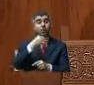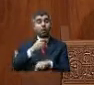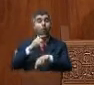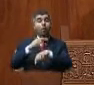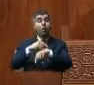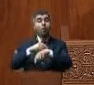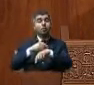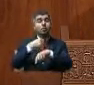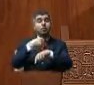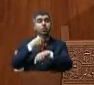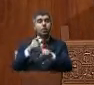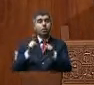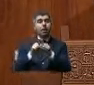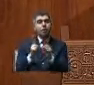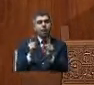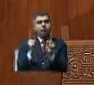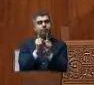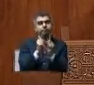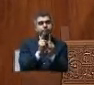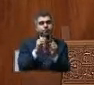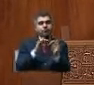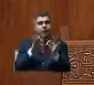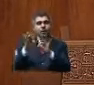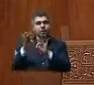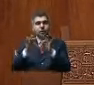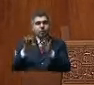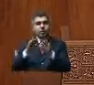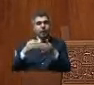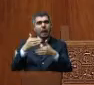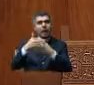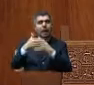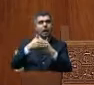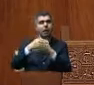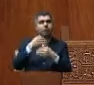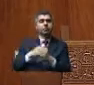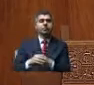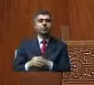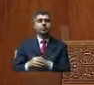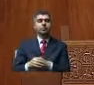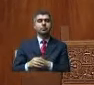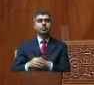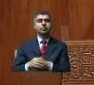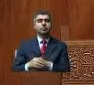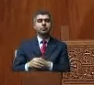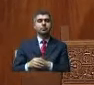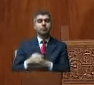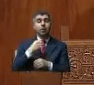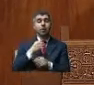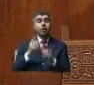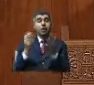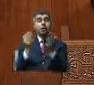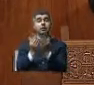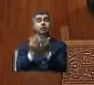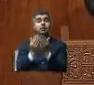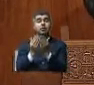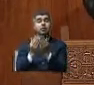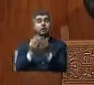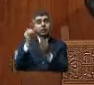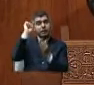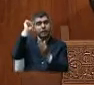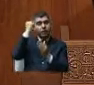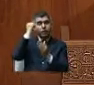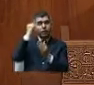الوقت سأتوقف فقط عند بعض المنجزات والتدابير الجارية تنفيذها في أهم القطاعات الاجتماعية في مجال التربية والتكوين المهني